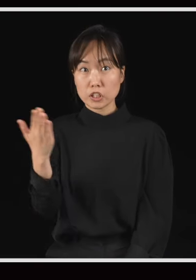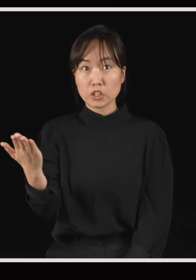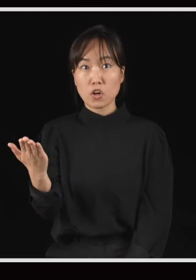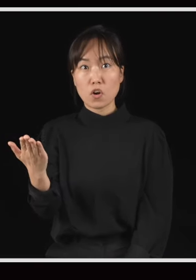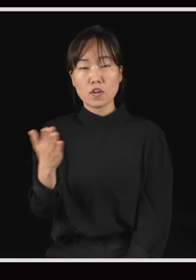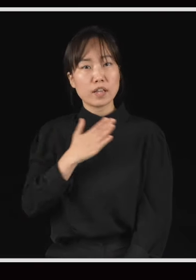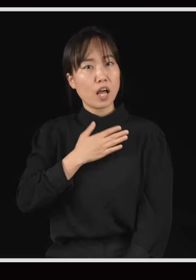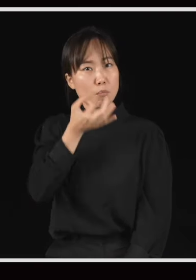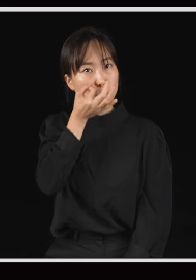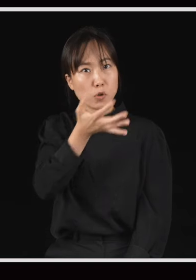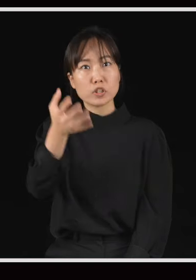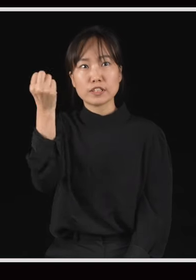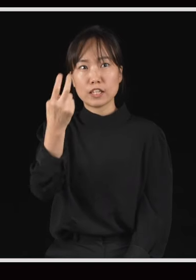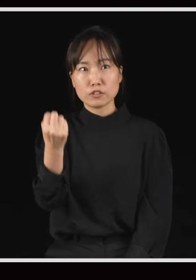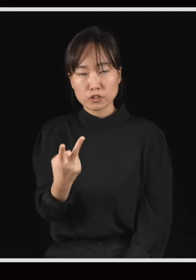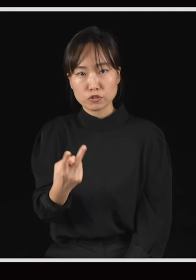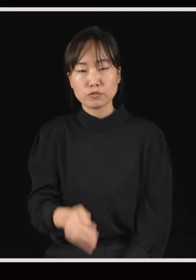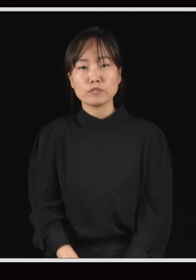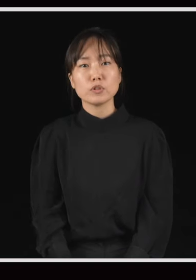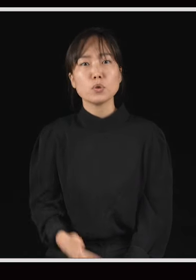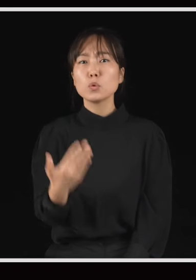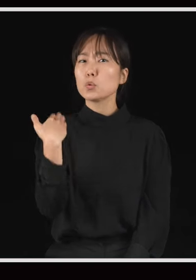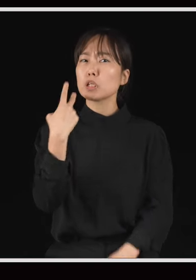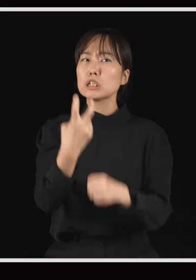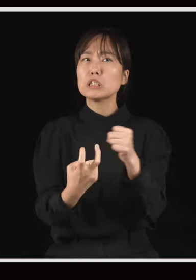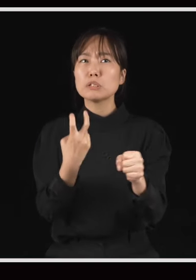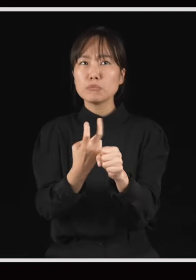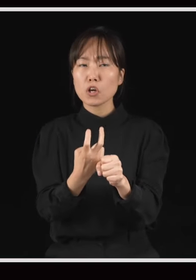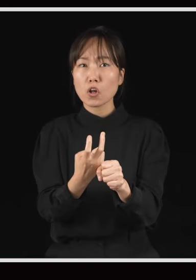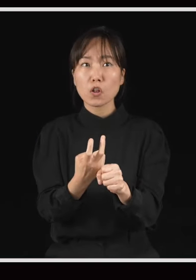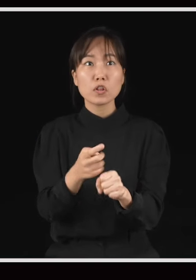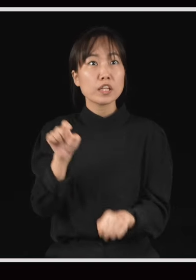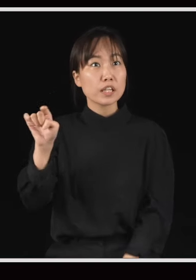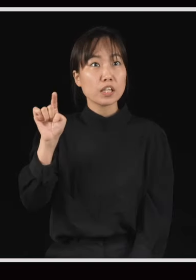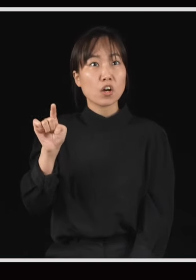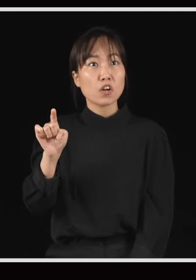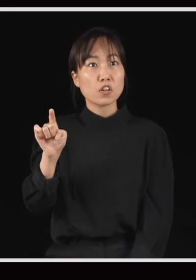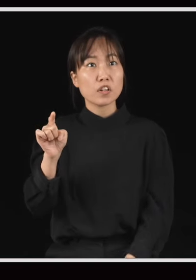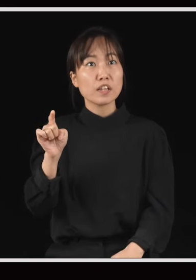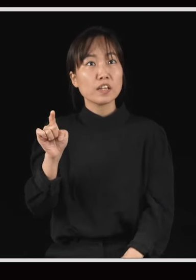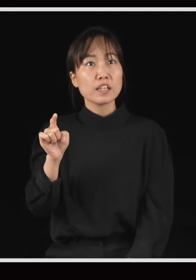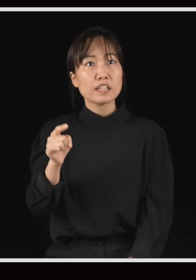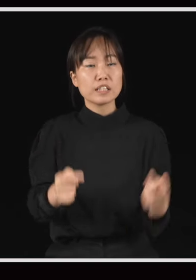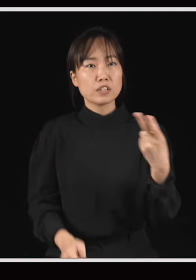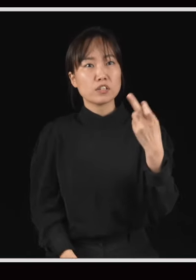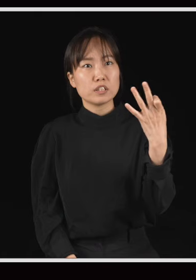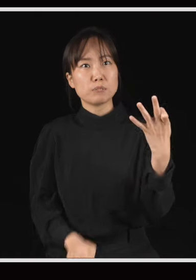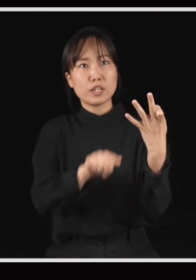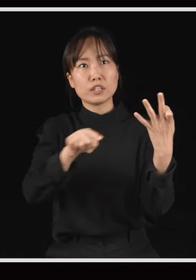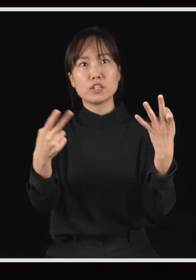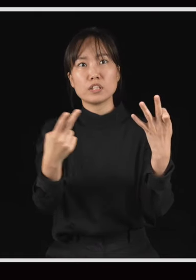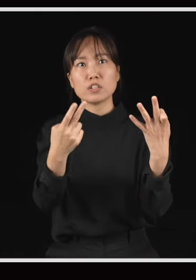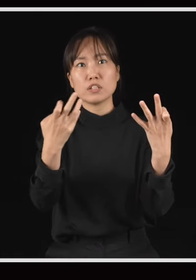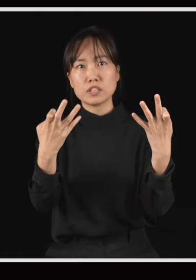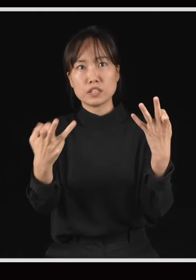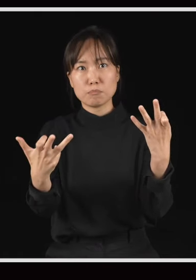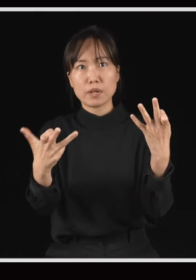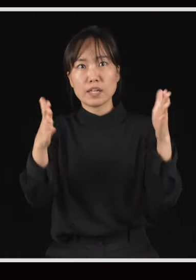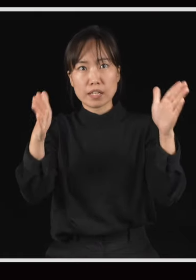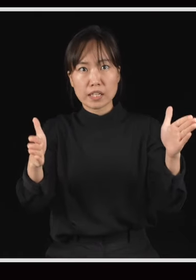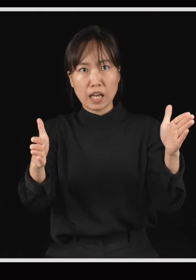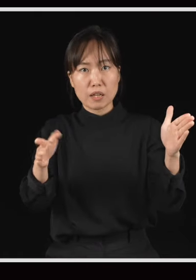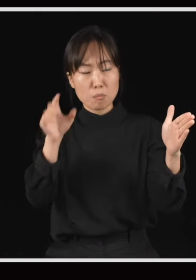제가 많이 보여드리는 그림인데 지난 20년 동안 이건 이제 14년부터 18년까지 데이터가 있지만 유산소